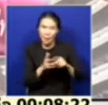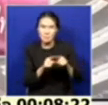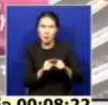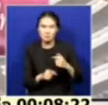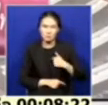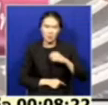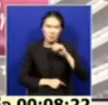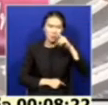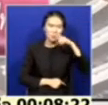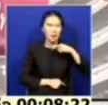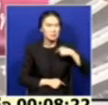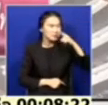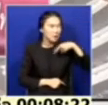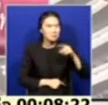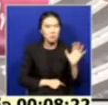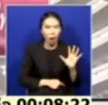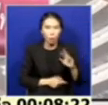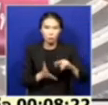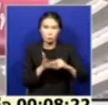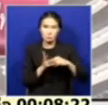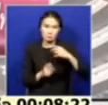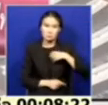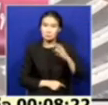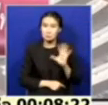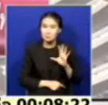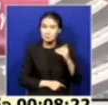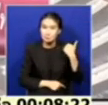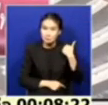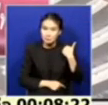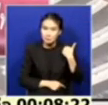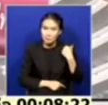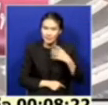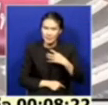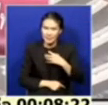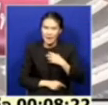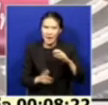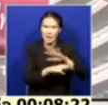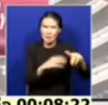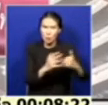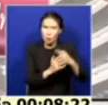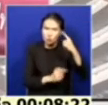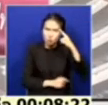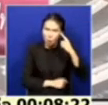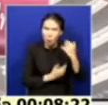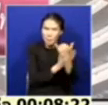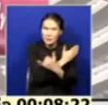งตัวแต่ผู้ที่ไปและมีปัญหาตั้งแต่ต้นนะฮะ